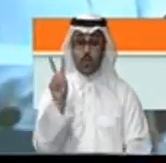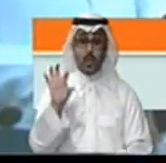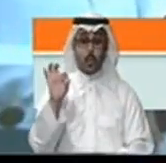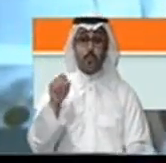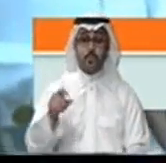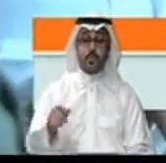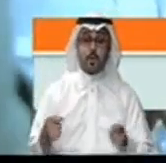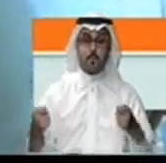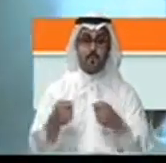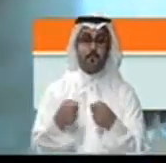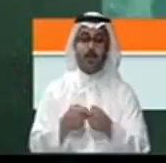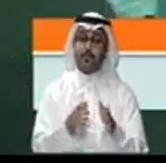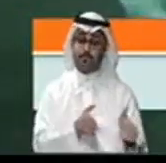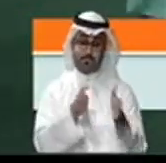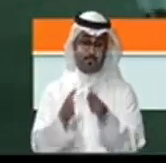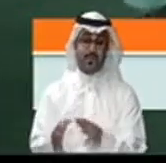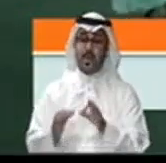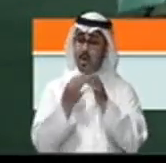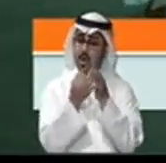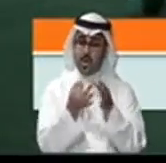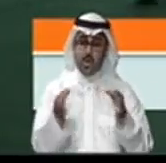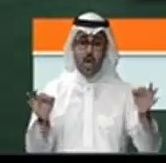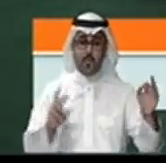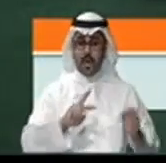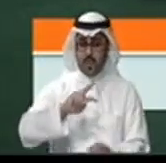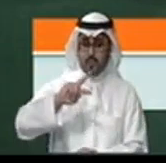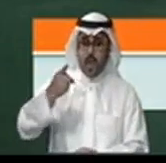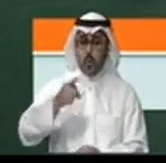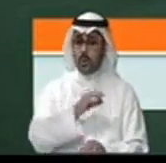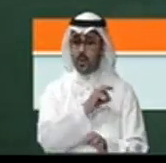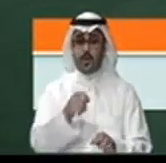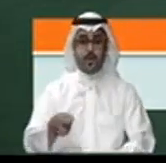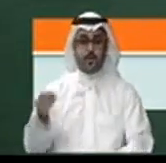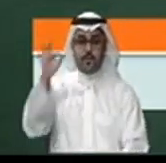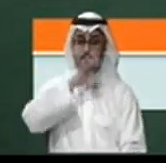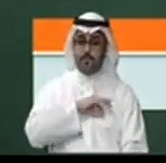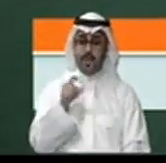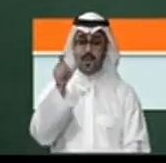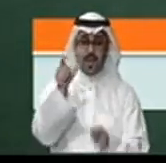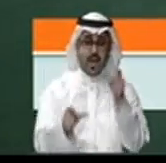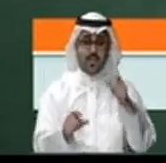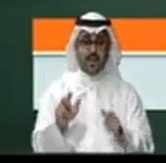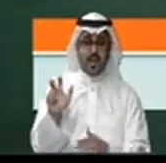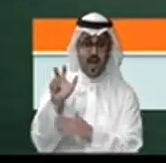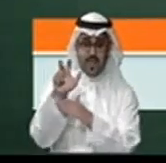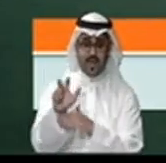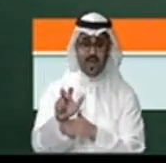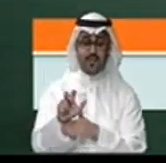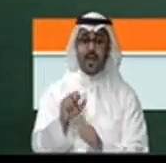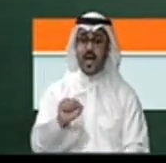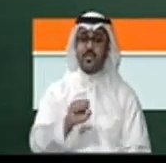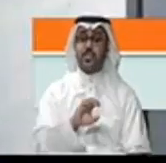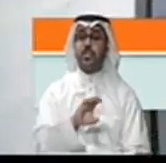152 مليون ريال، فيما بلغ إجمالي المبالغ المودعة لمستفيدي مبادرة القرض السكني